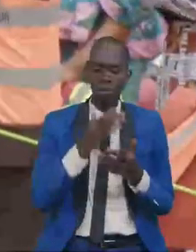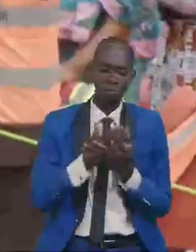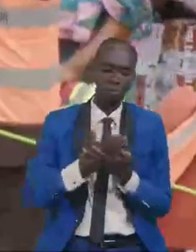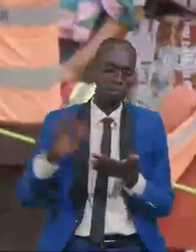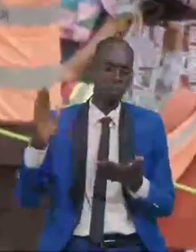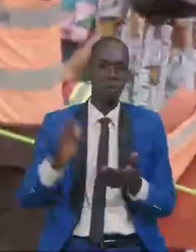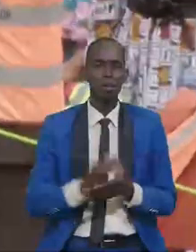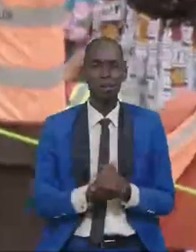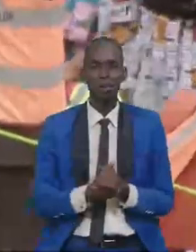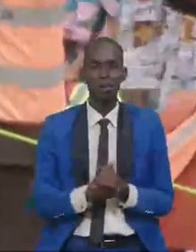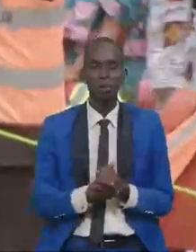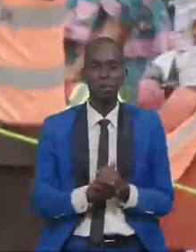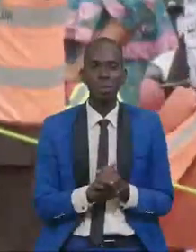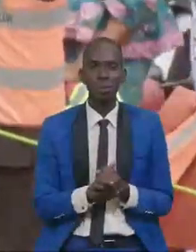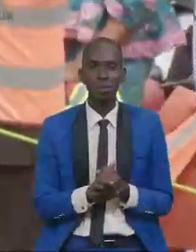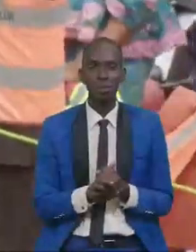Irrésistible.